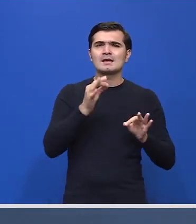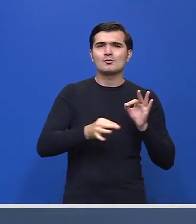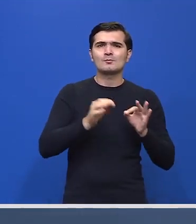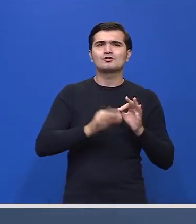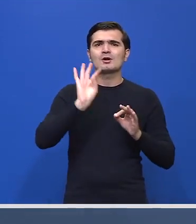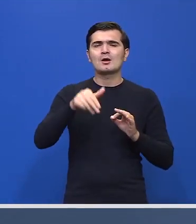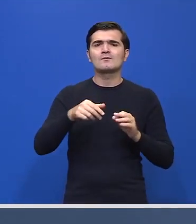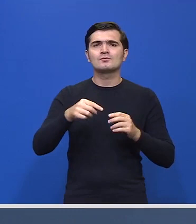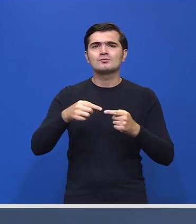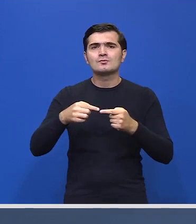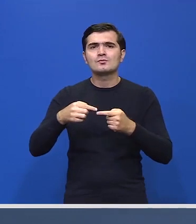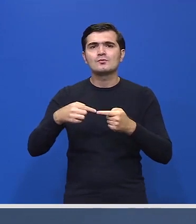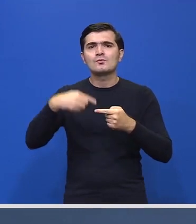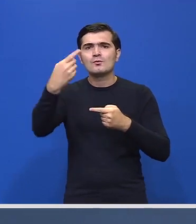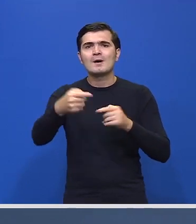negative.